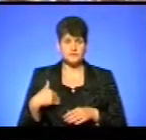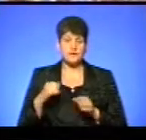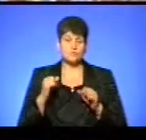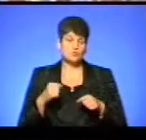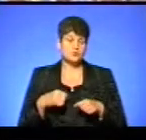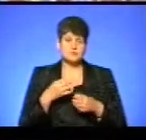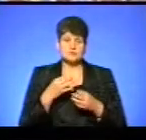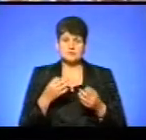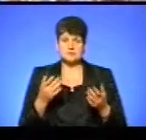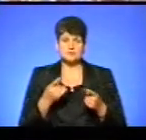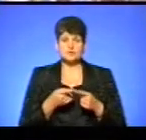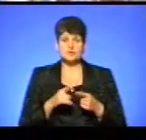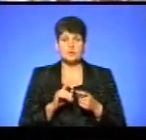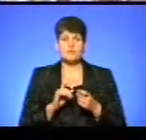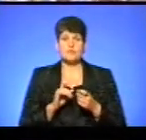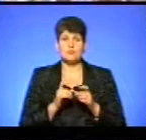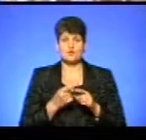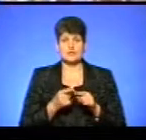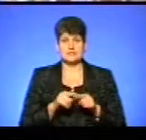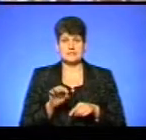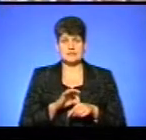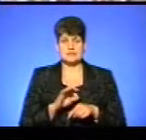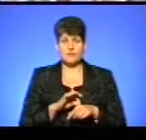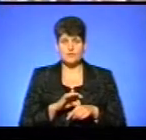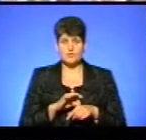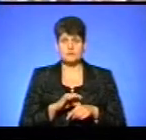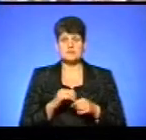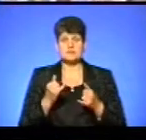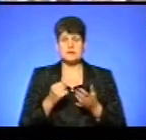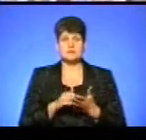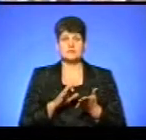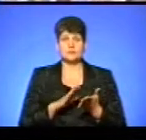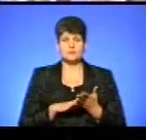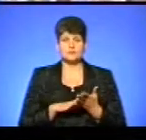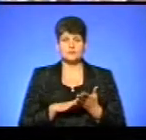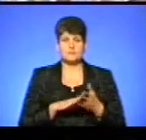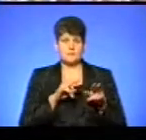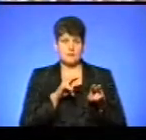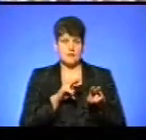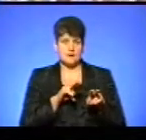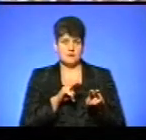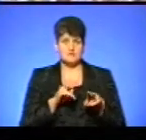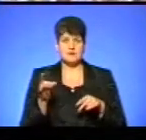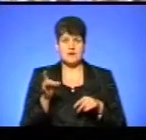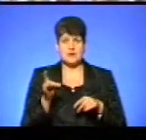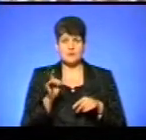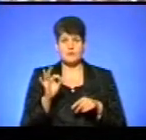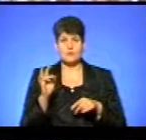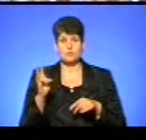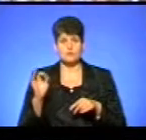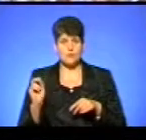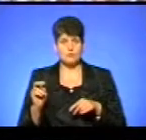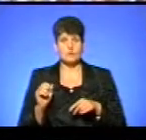рахувати, що ви побороли це захворювання. Перебувають під наглядом районних онкологів,